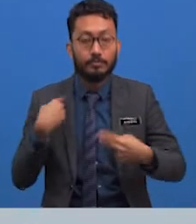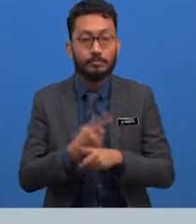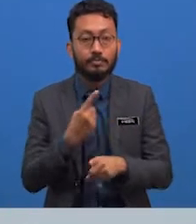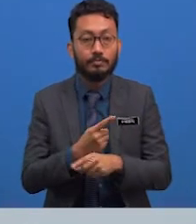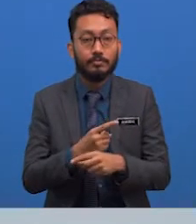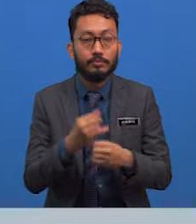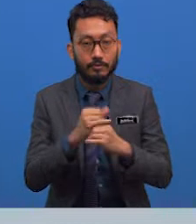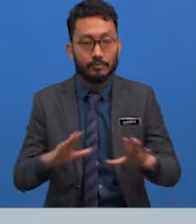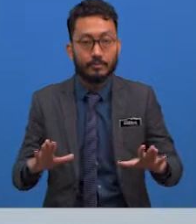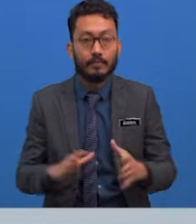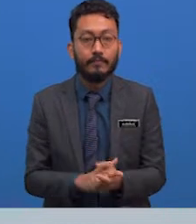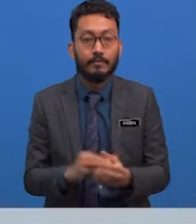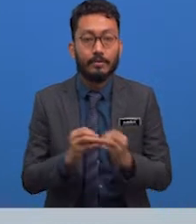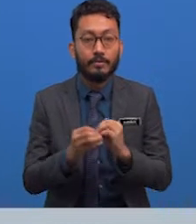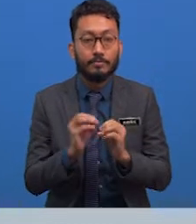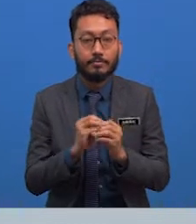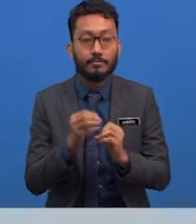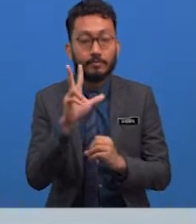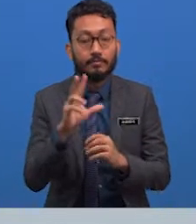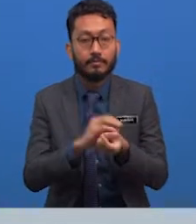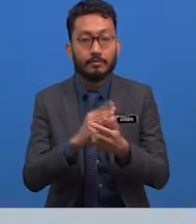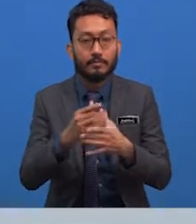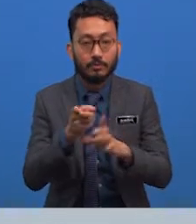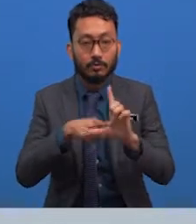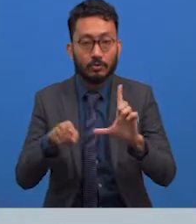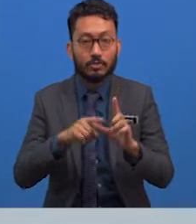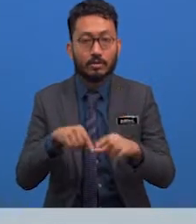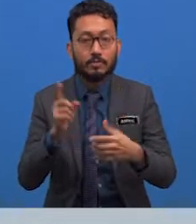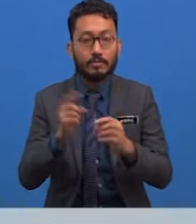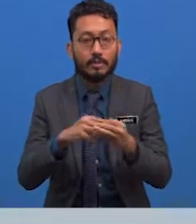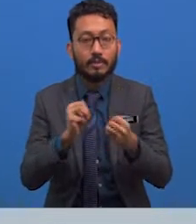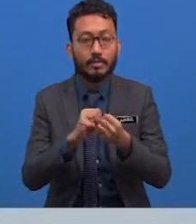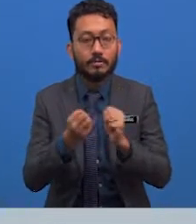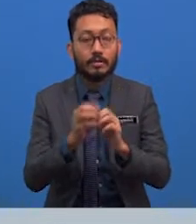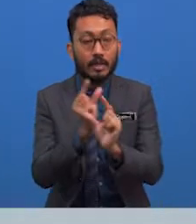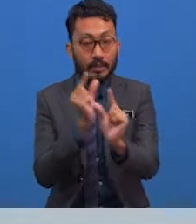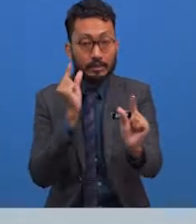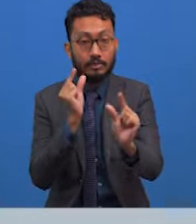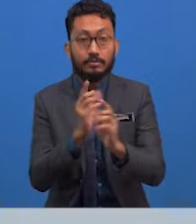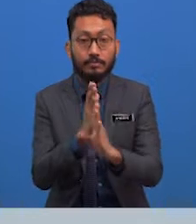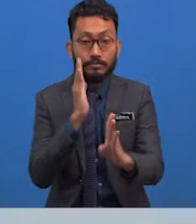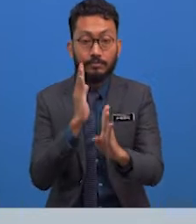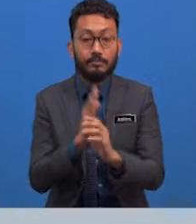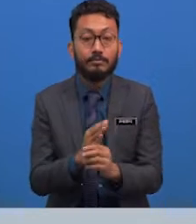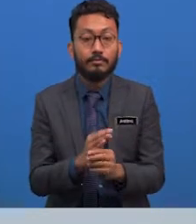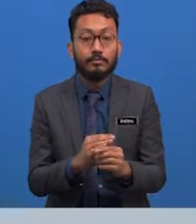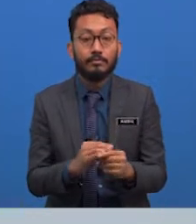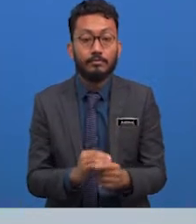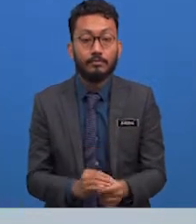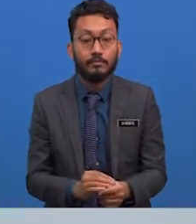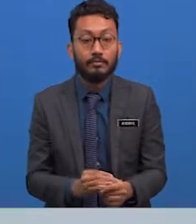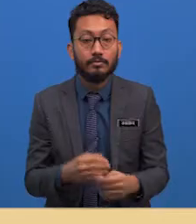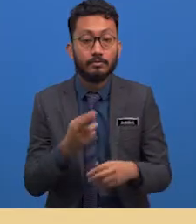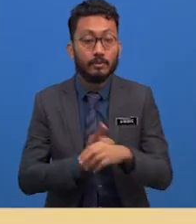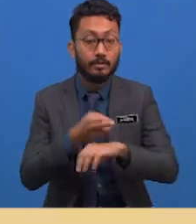terakhir, menyelesaikan masalah melibatkan sudut yang berkaitan dengan garis selari dan garis rentas